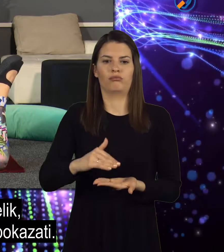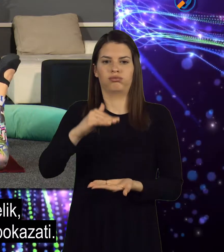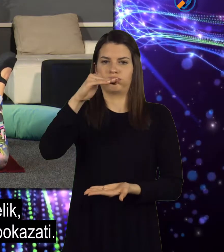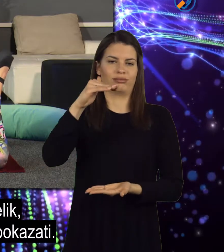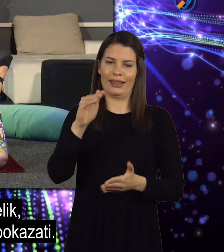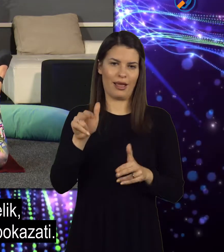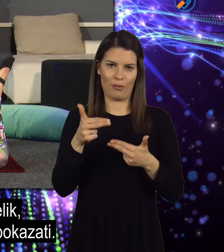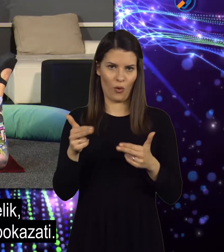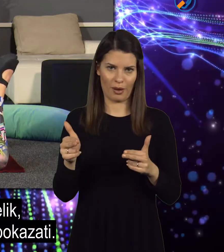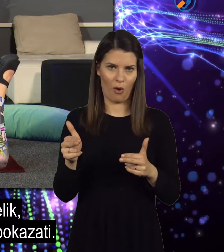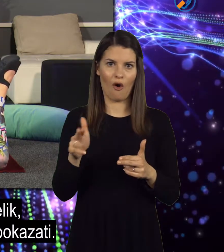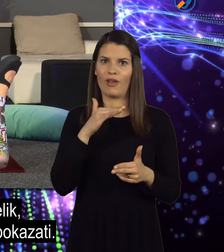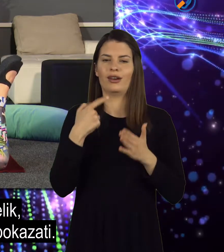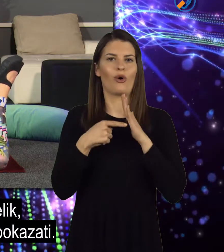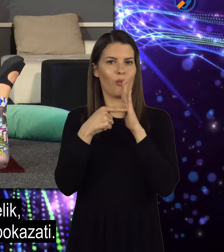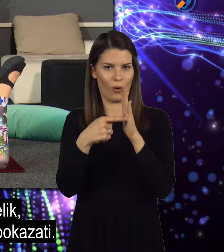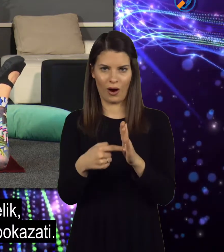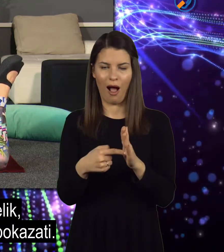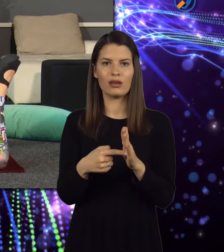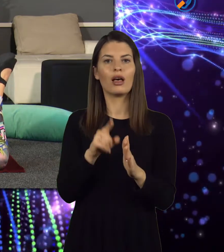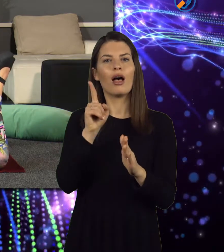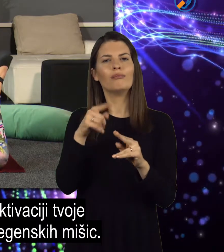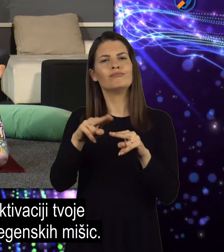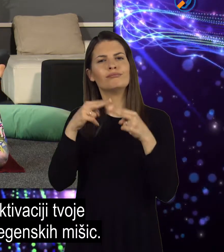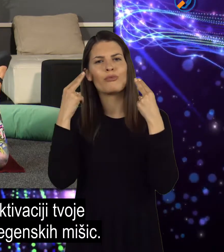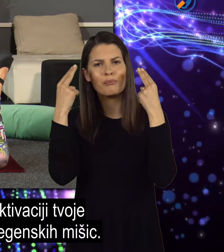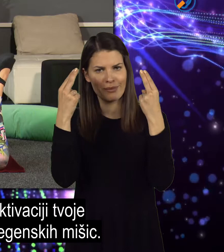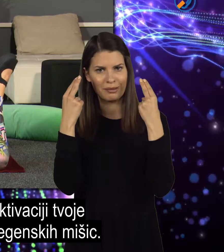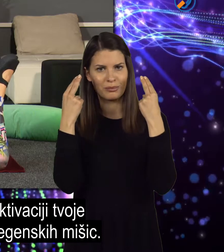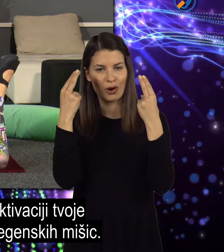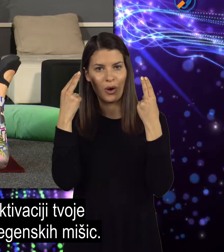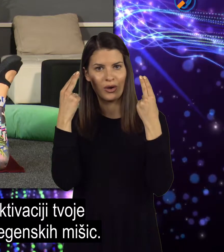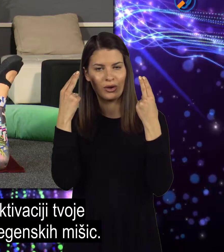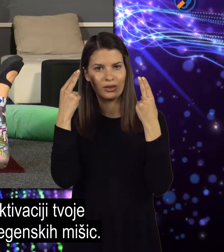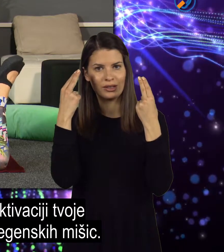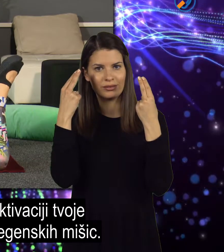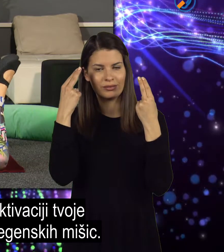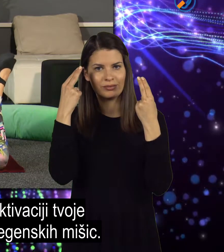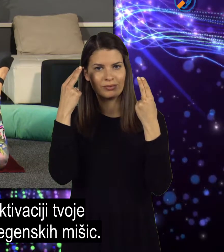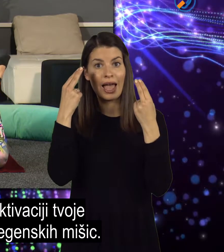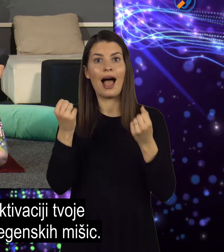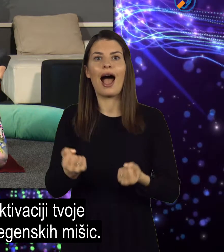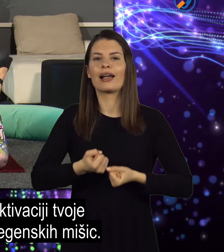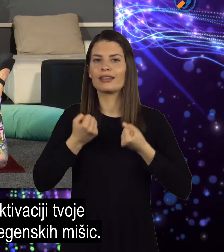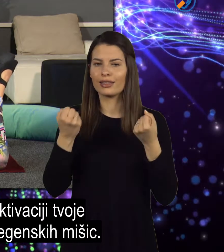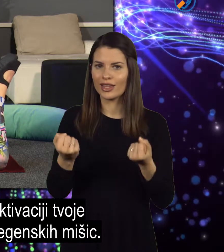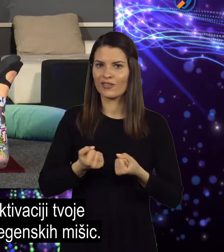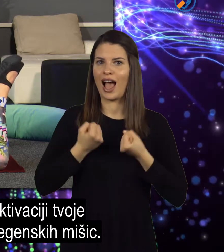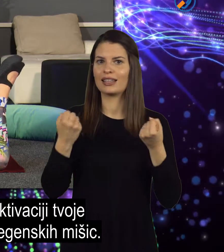Dvig ni velik, torej ni veliko za pokazati. Bistvo se zgodi